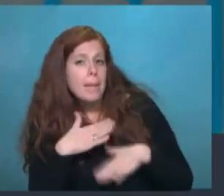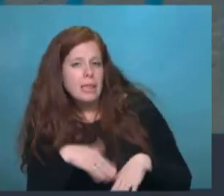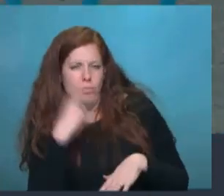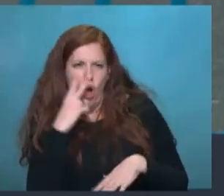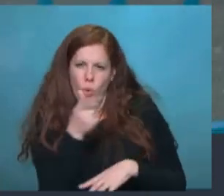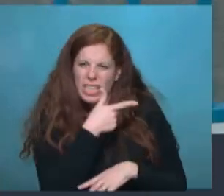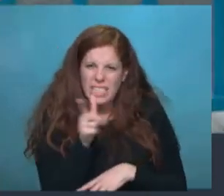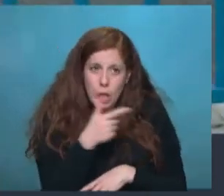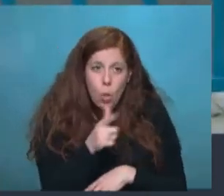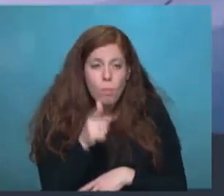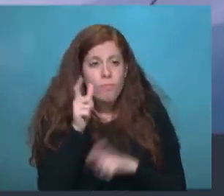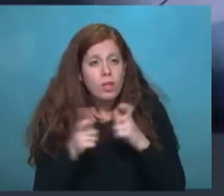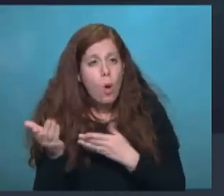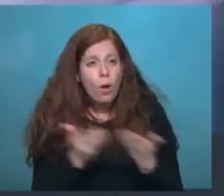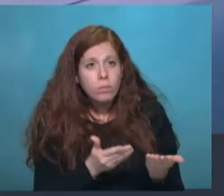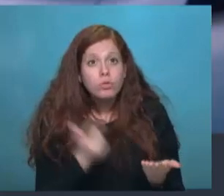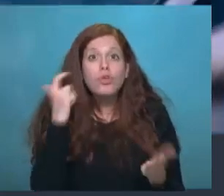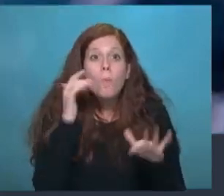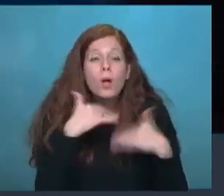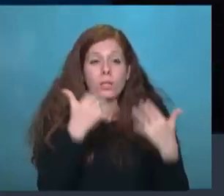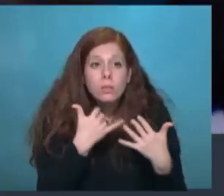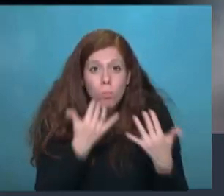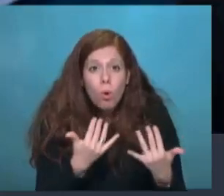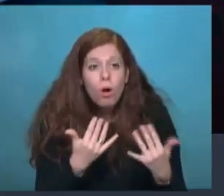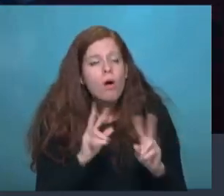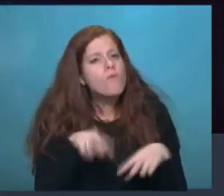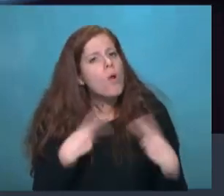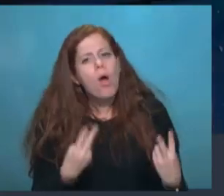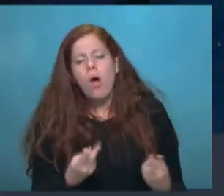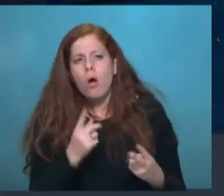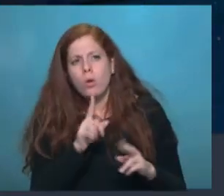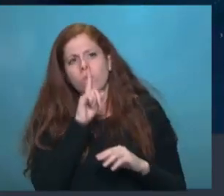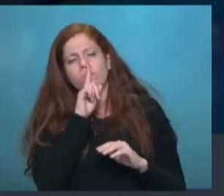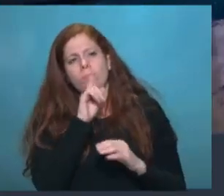הצילום והאורחים, שמעו את הסיפור ולא יכלו לעמוד מנגד.